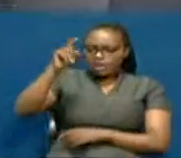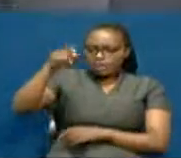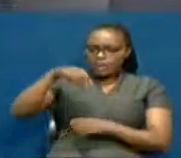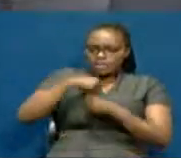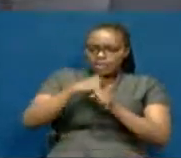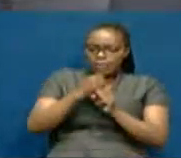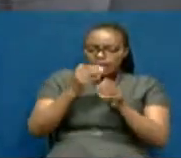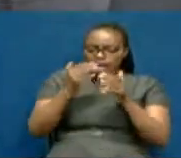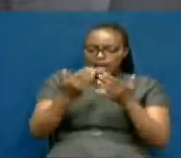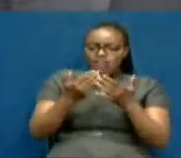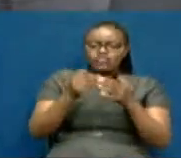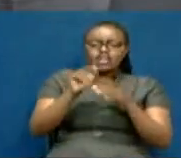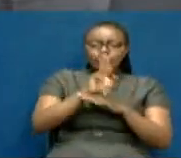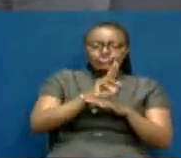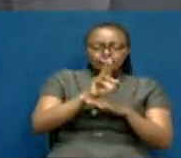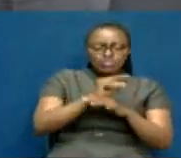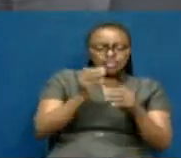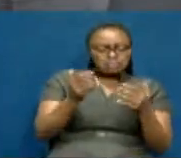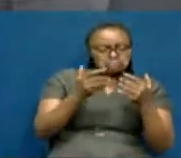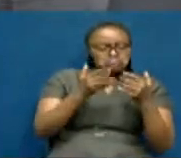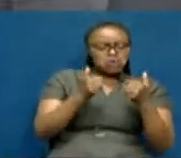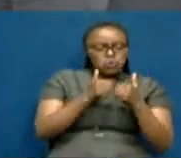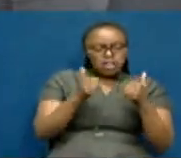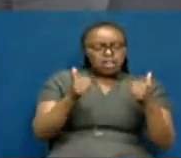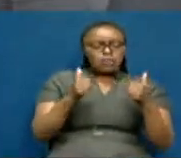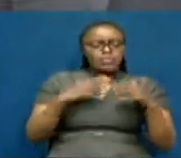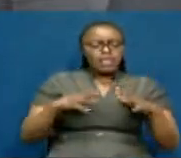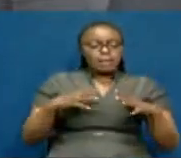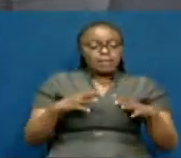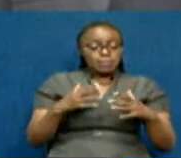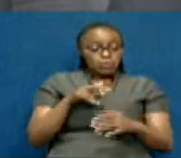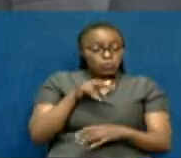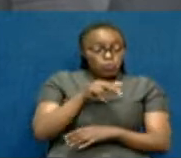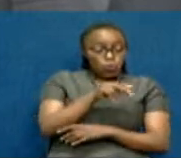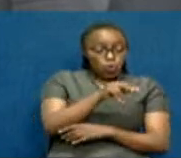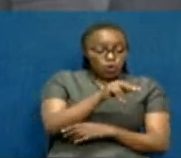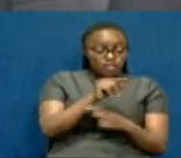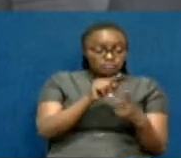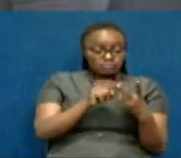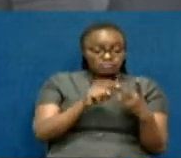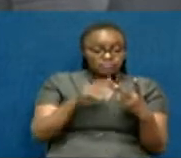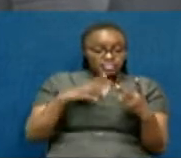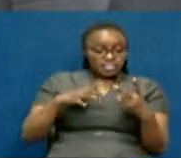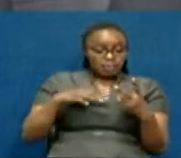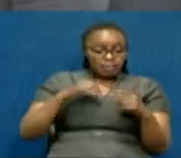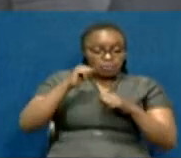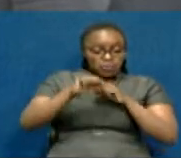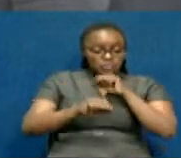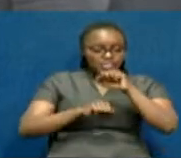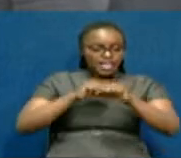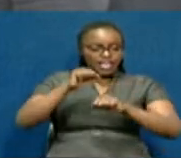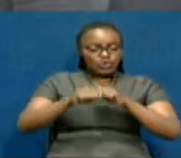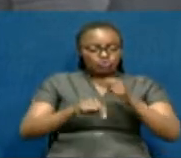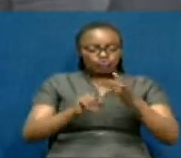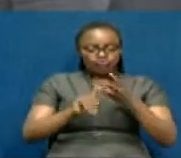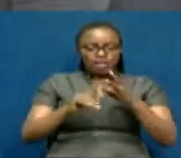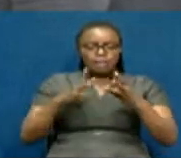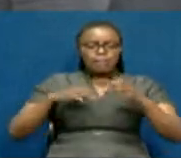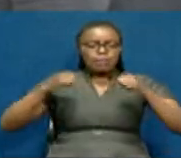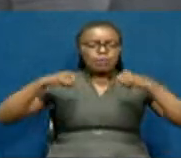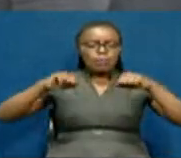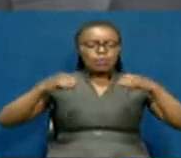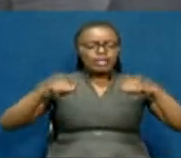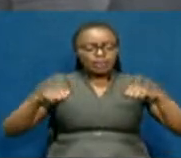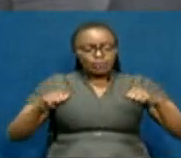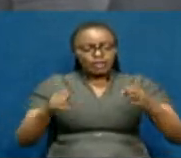made user-friendly to the pedestrian, the cyclist, the Boda Boda